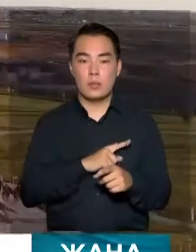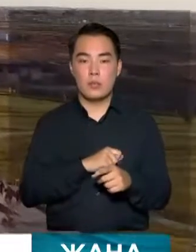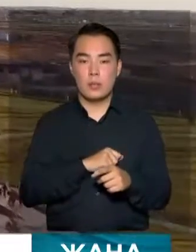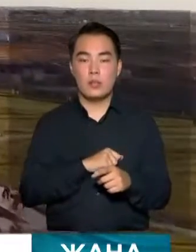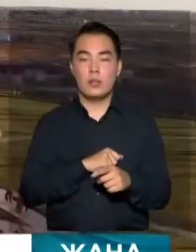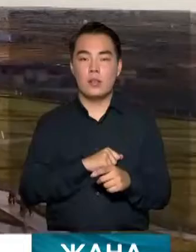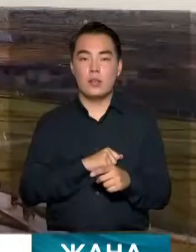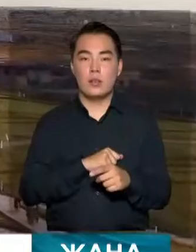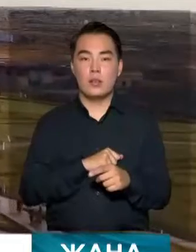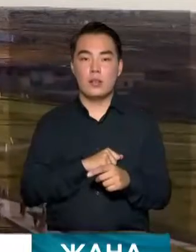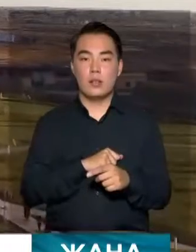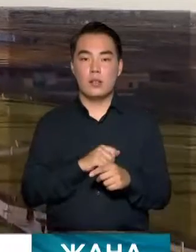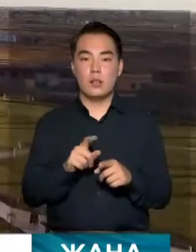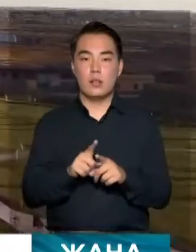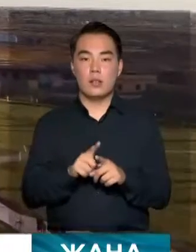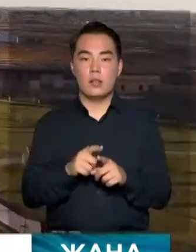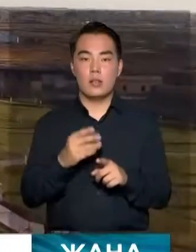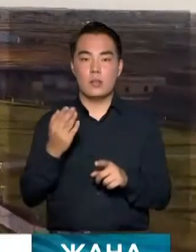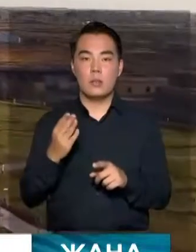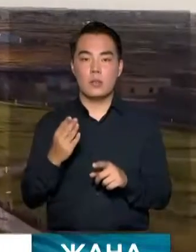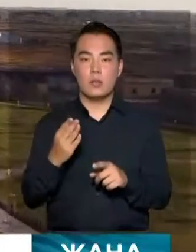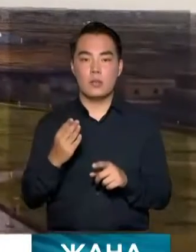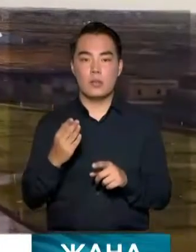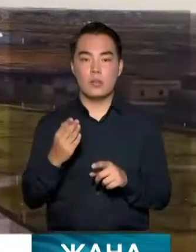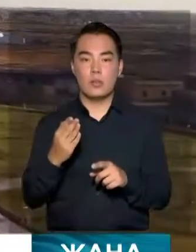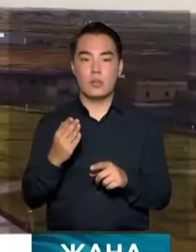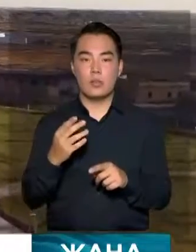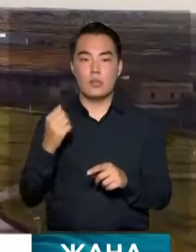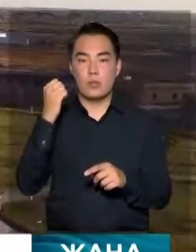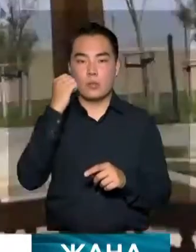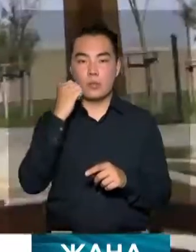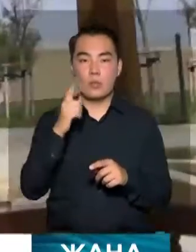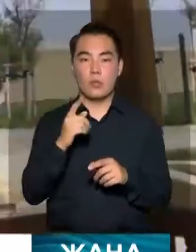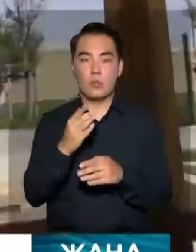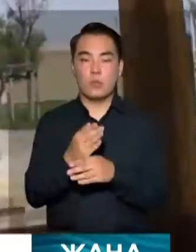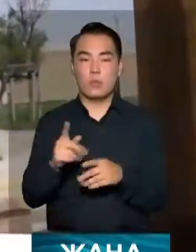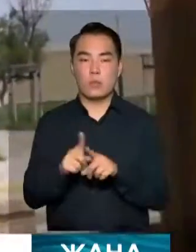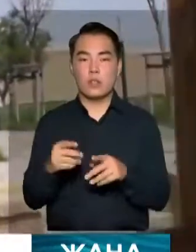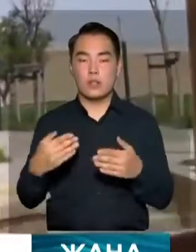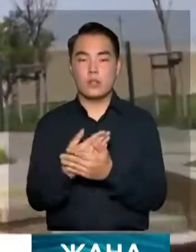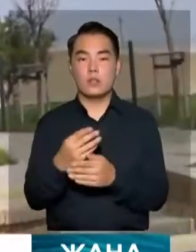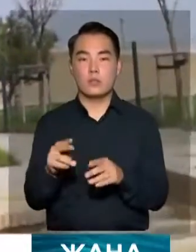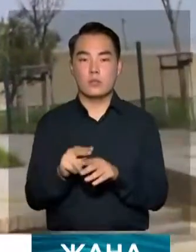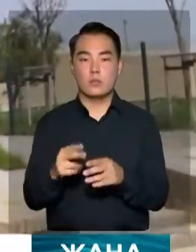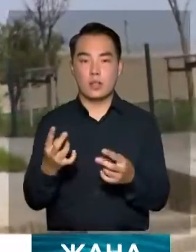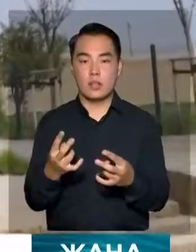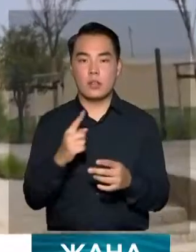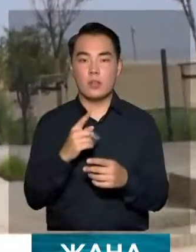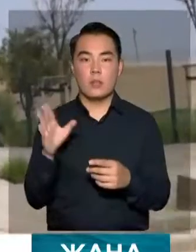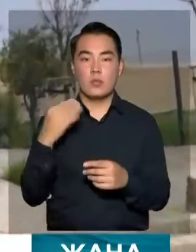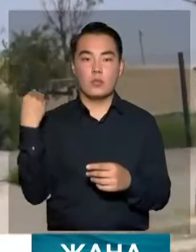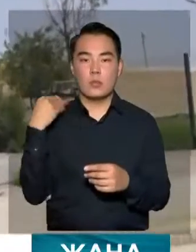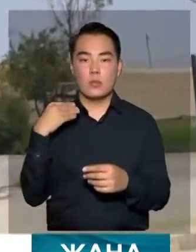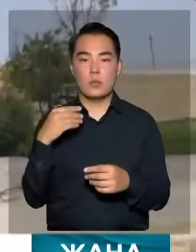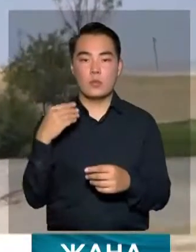сақтау. Өйткені оның жыл сайын тозып бара жатқанын мамандар айтып дабыл қаққан болатын. Түркиялық ғалым Әли Яман түркі елдеріне ортақ